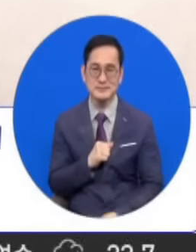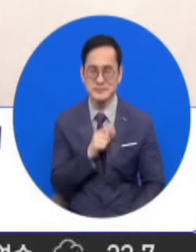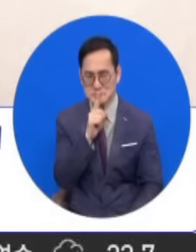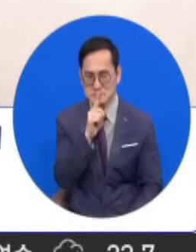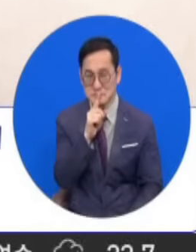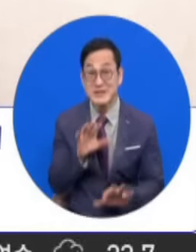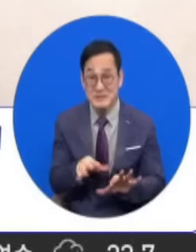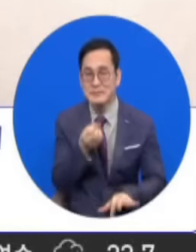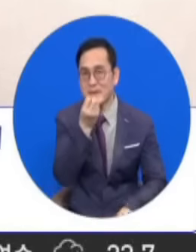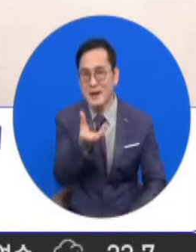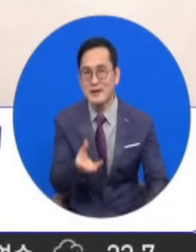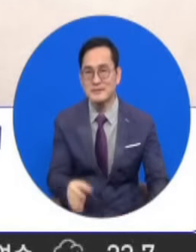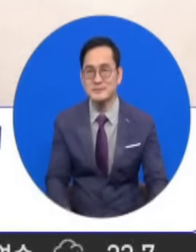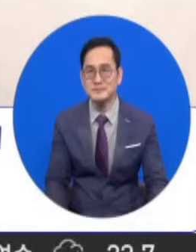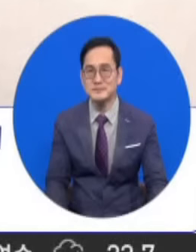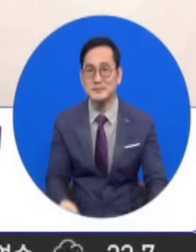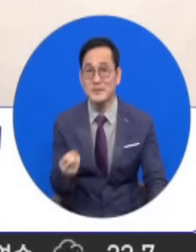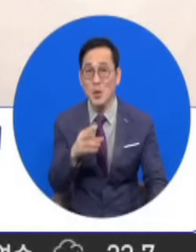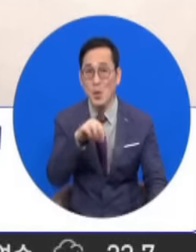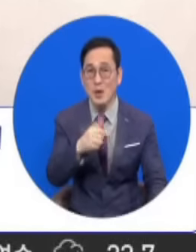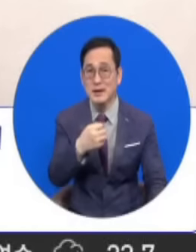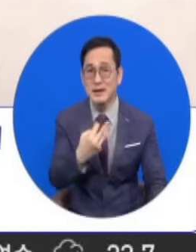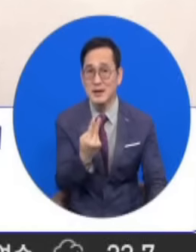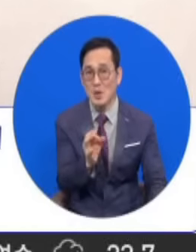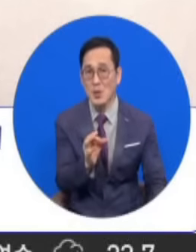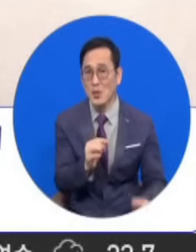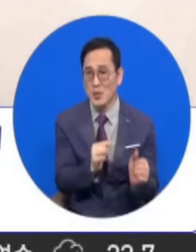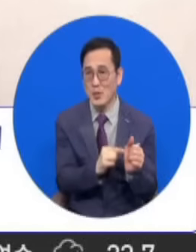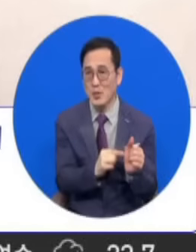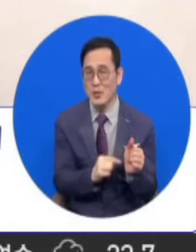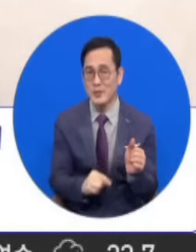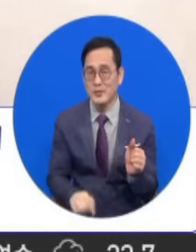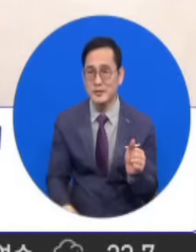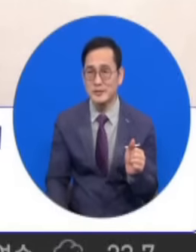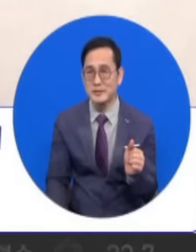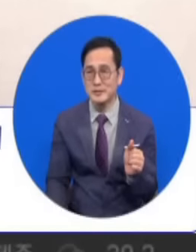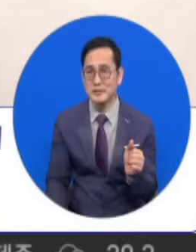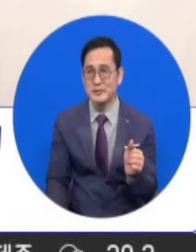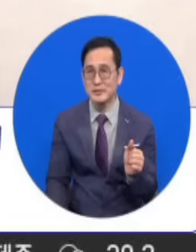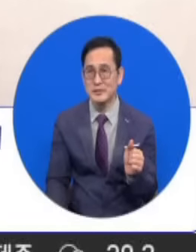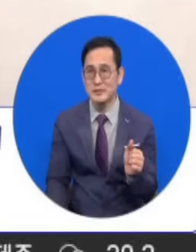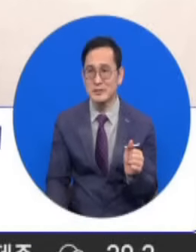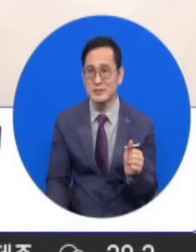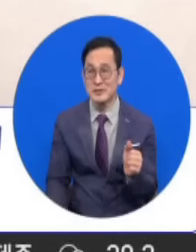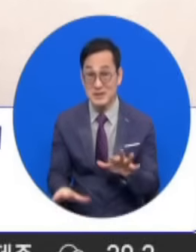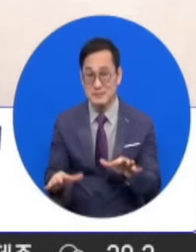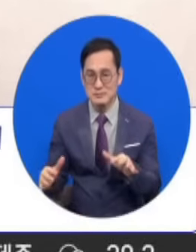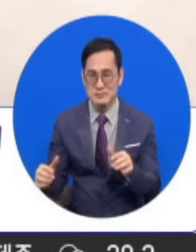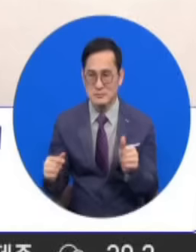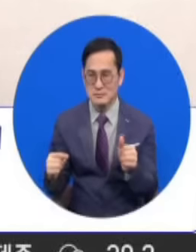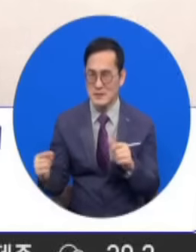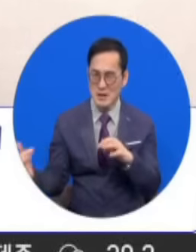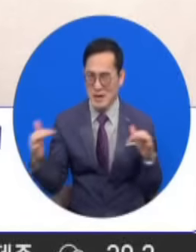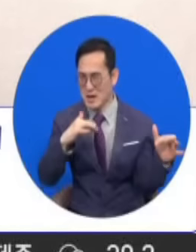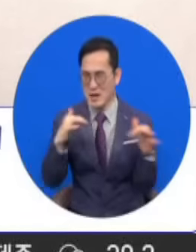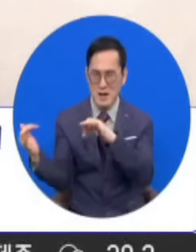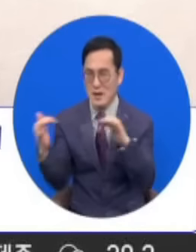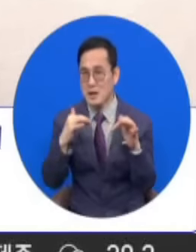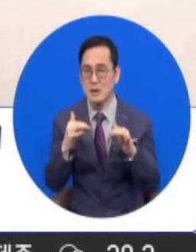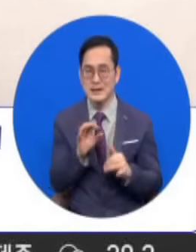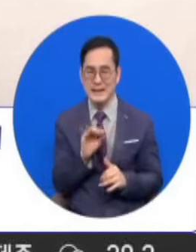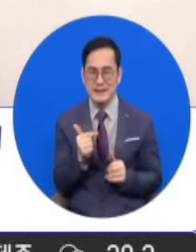경우에도 사실은 같은 당내 선거에서 보기 어려울 정도의 선을 넘는 공격들을 하고 있는 네. 것에 더해서